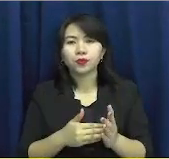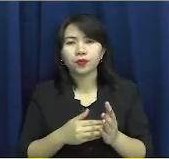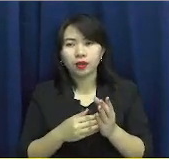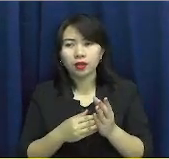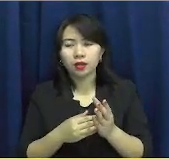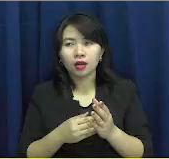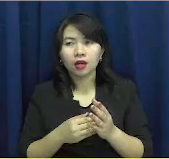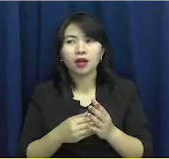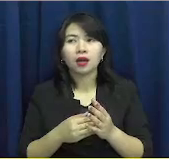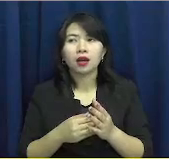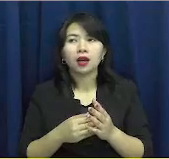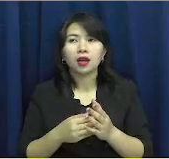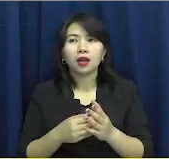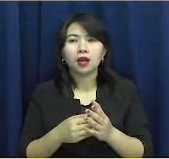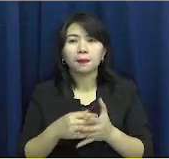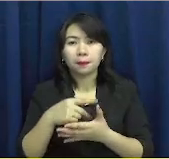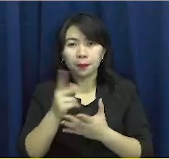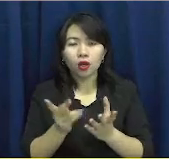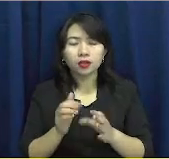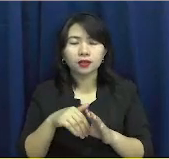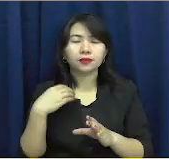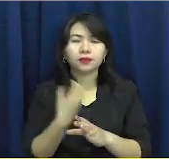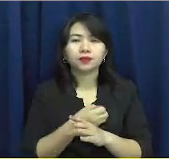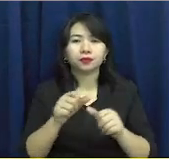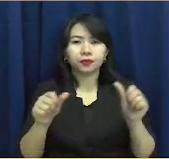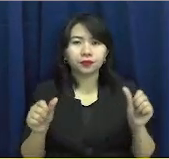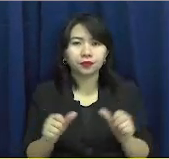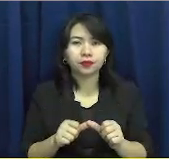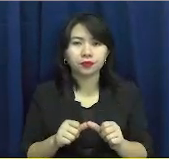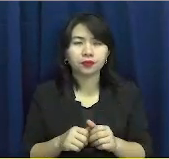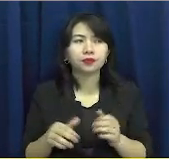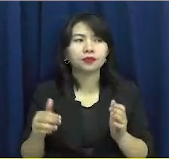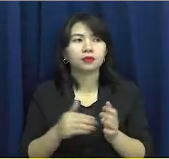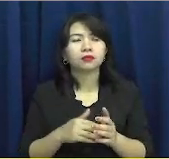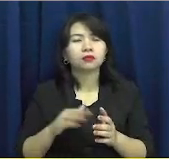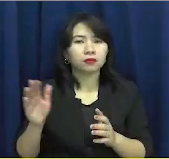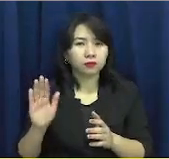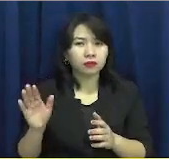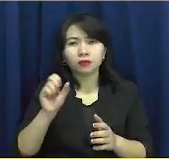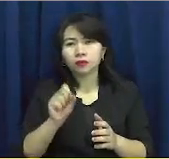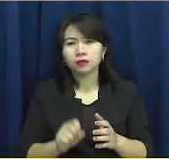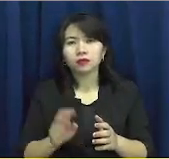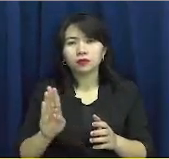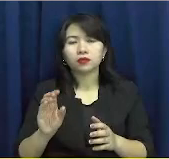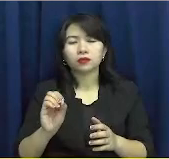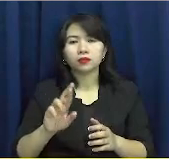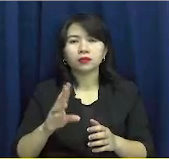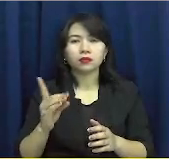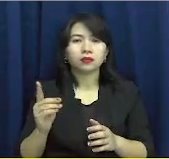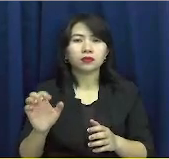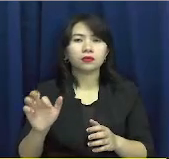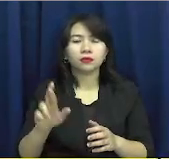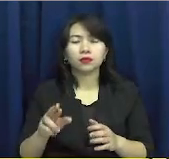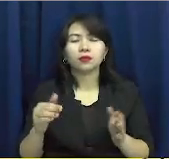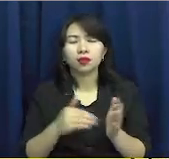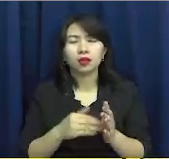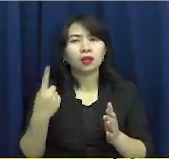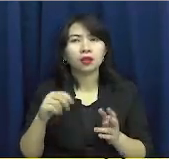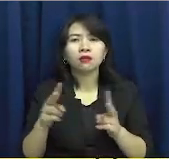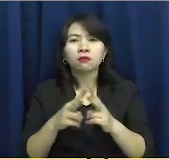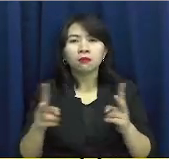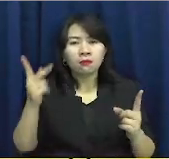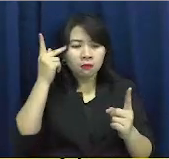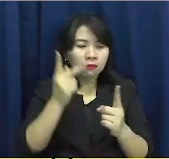kapatid. Sabi ko nga sa area po ito, maraming South Borders na nanonood dyan. At sabi ko nga po sa area, the main purpose, why we have